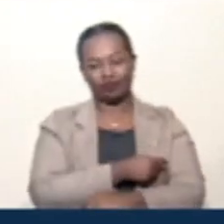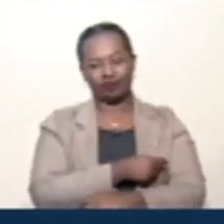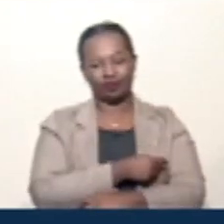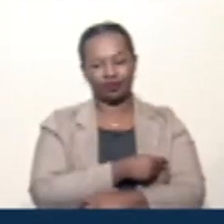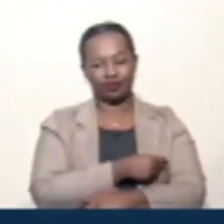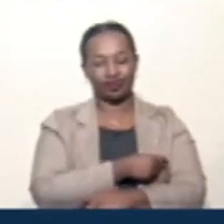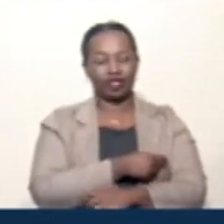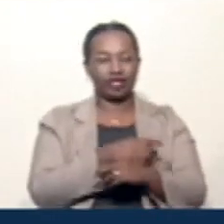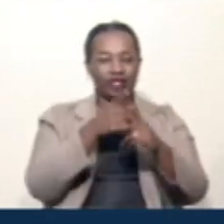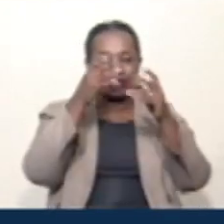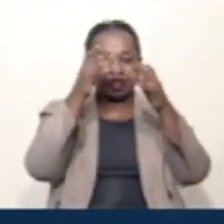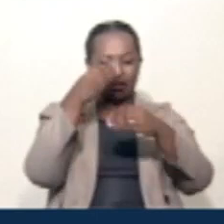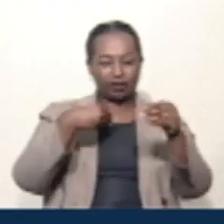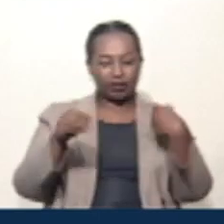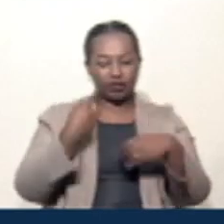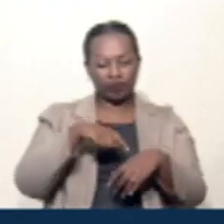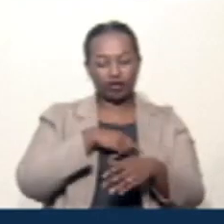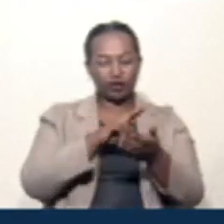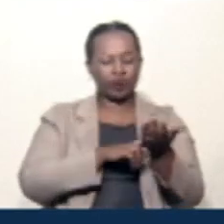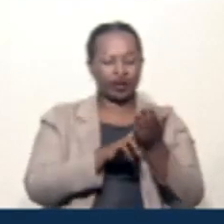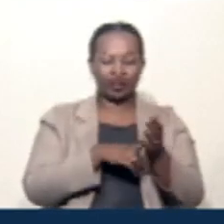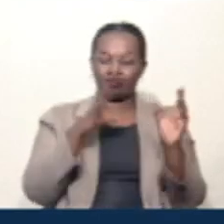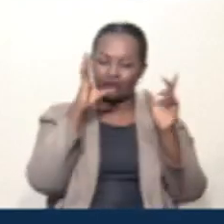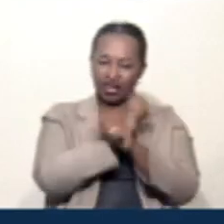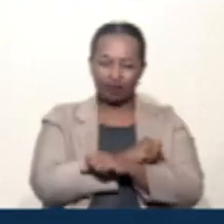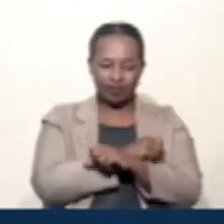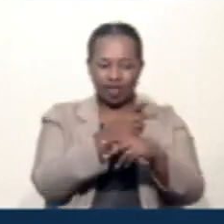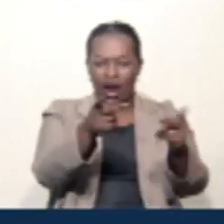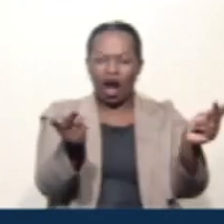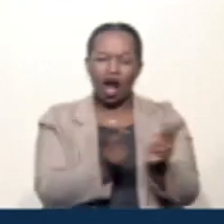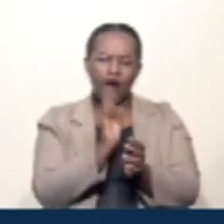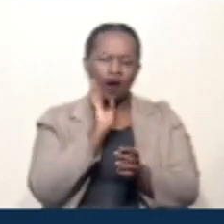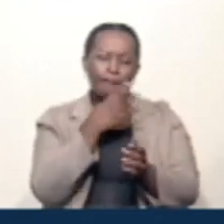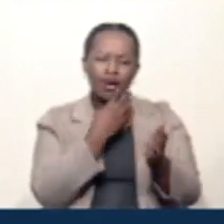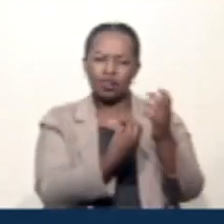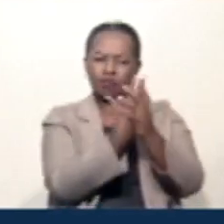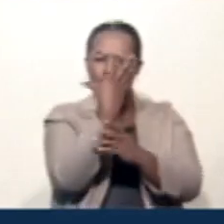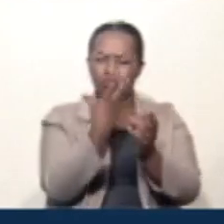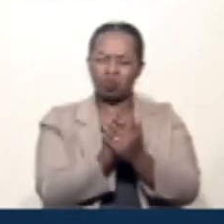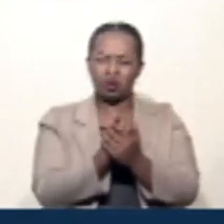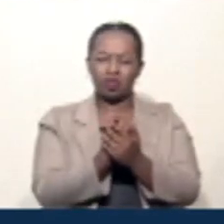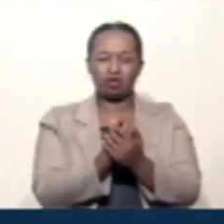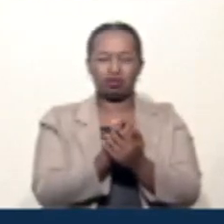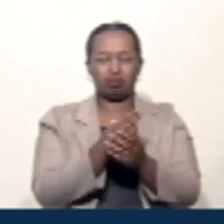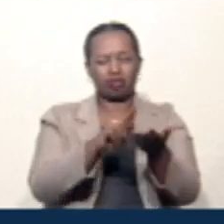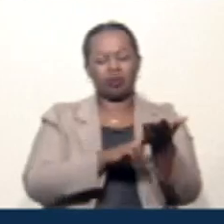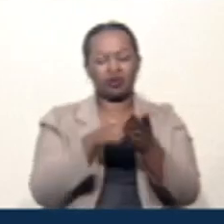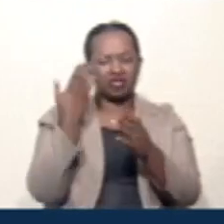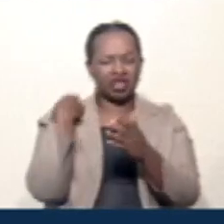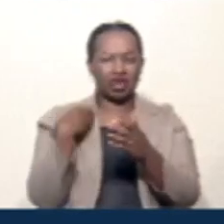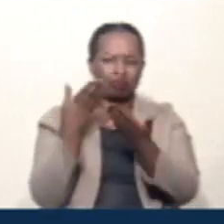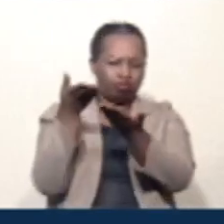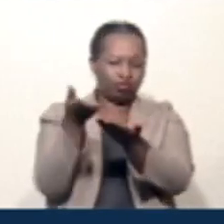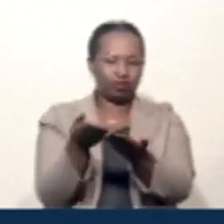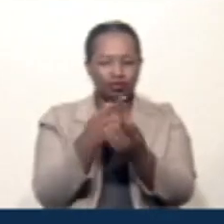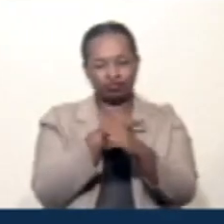n'amagaga byarabuze kubera ko ibishanga barangije kubihinga, icyo gihe barabiterekaga. N'ubuhivu tukunda kubugiraho